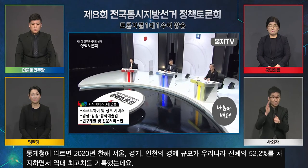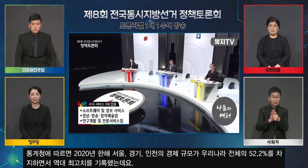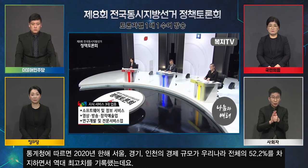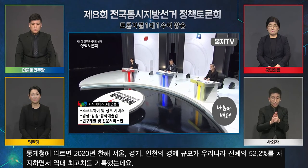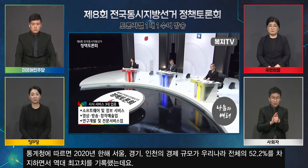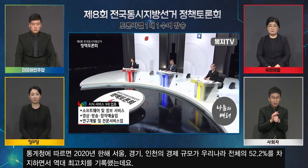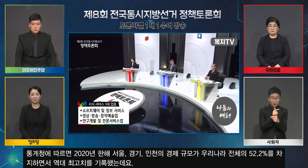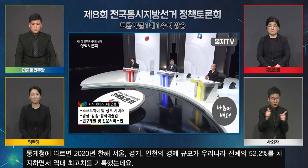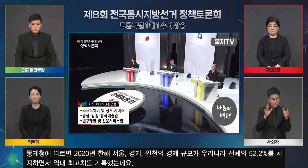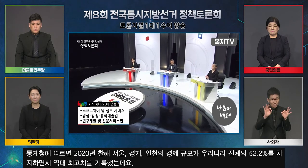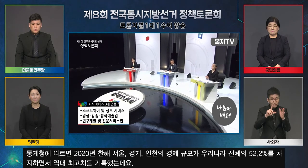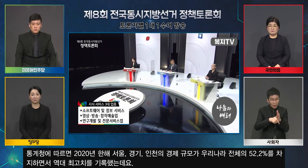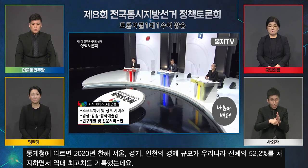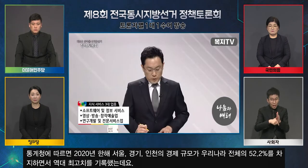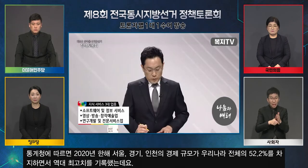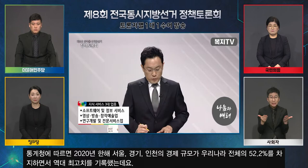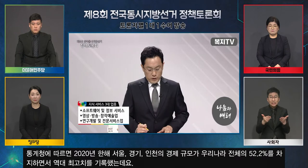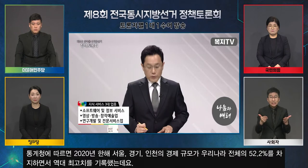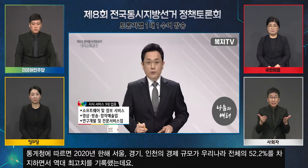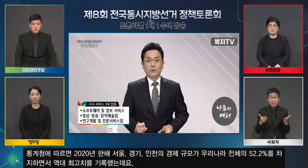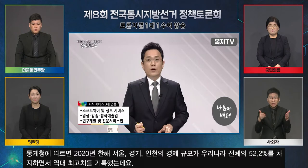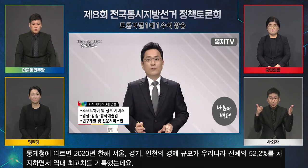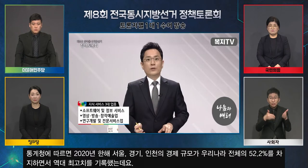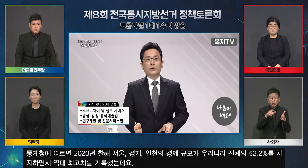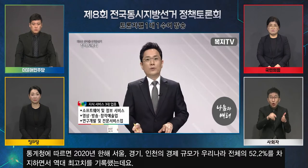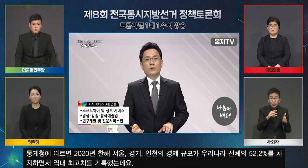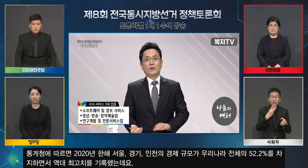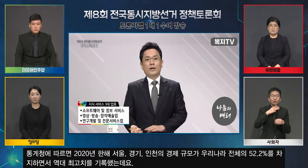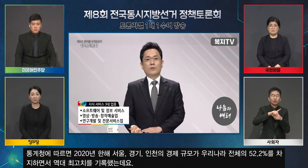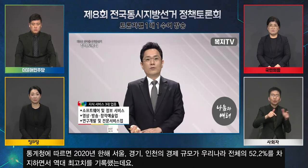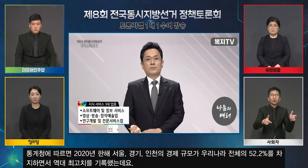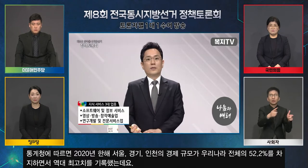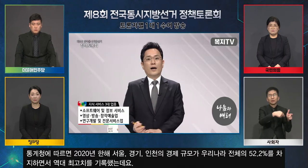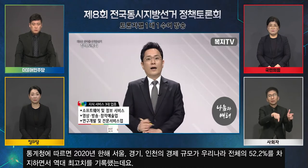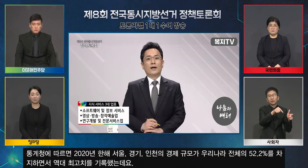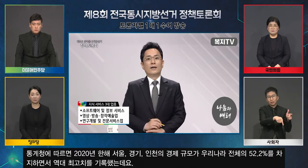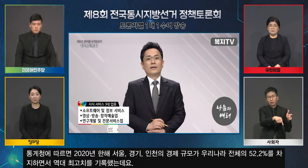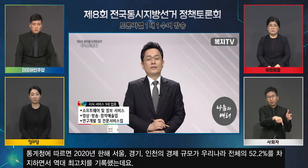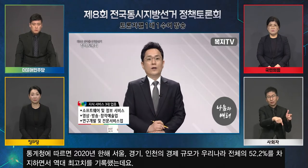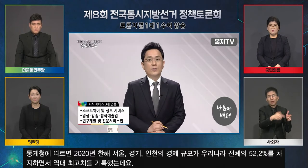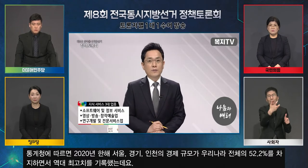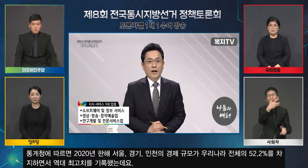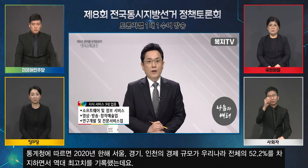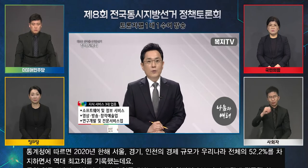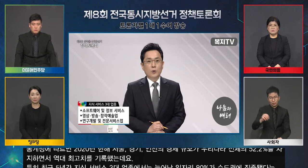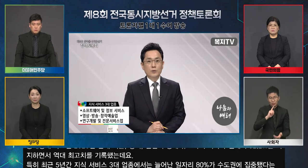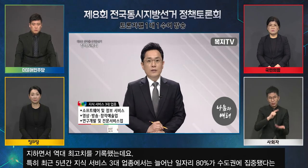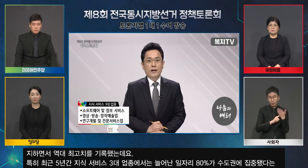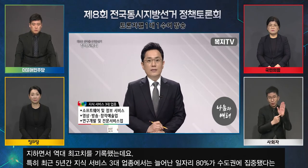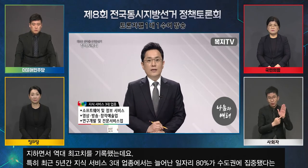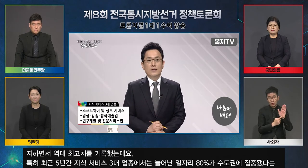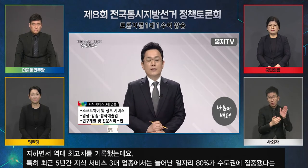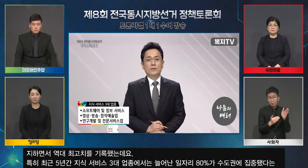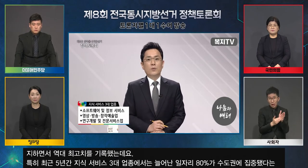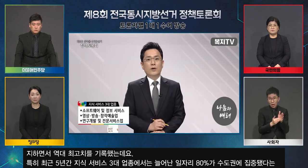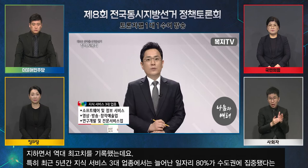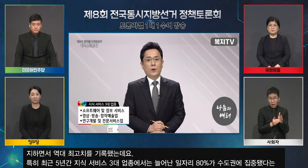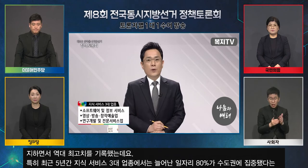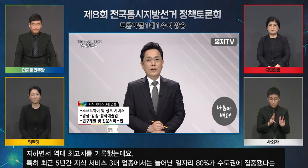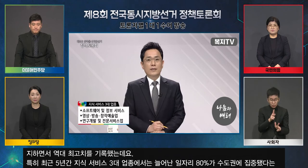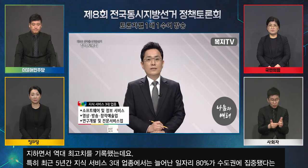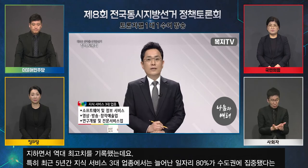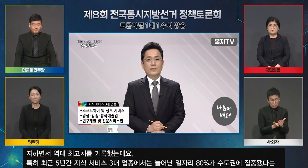수도권에 집중됐다는 산업연구원 연구 결과도 공개됐습니다. 저성장, 고물가 시대를